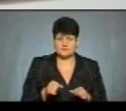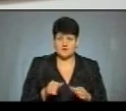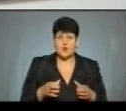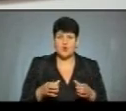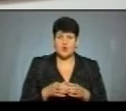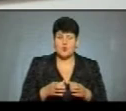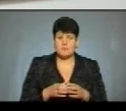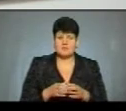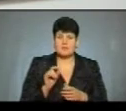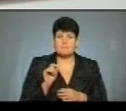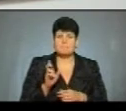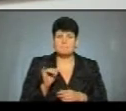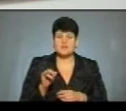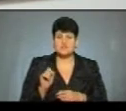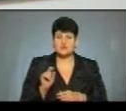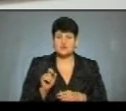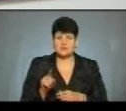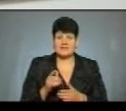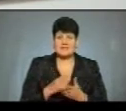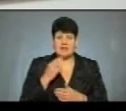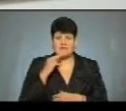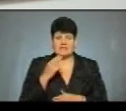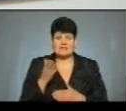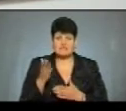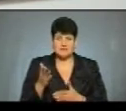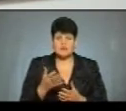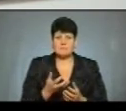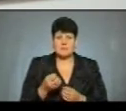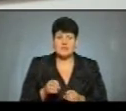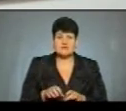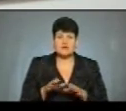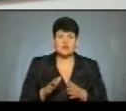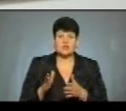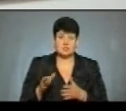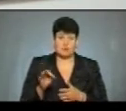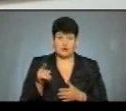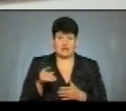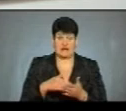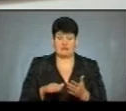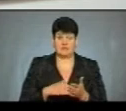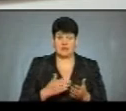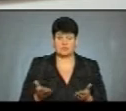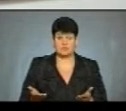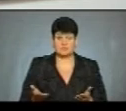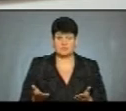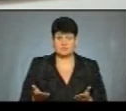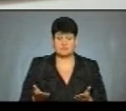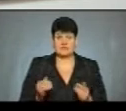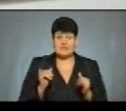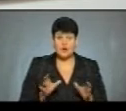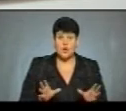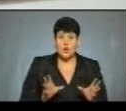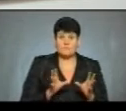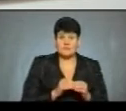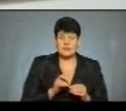громада більше золотого є ефективнішою, приймається рішення про її ліквідацію і об'єднання